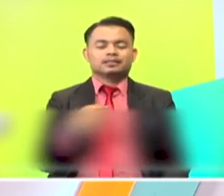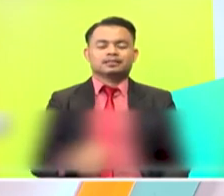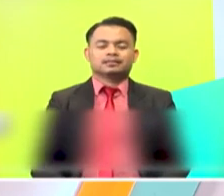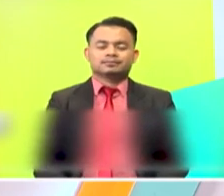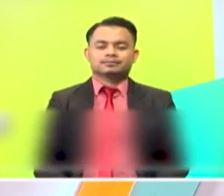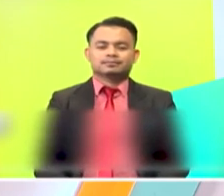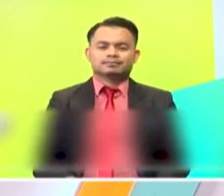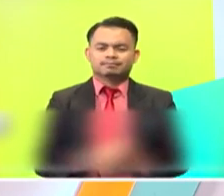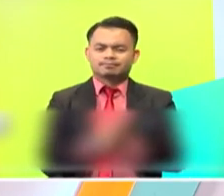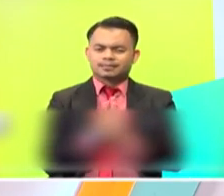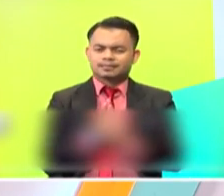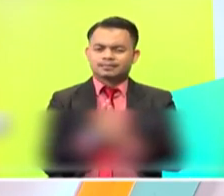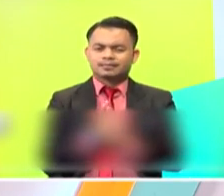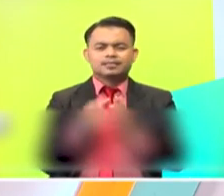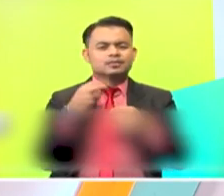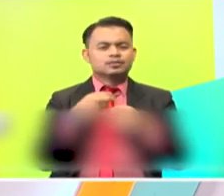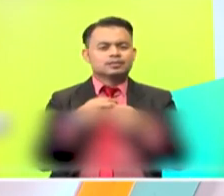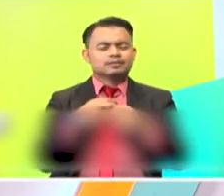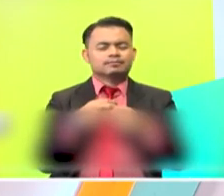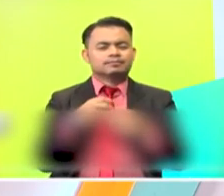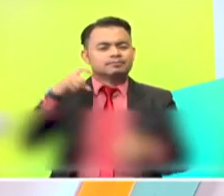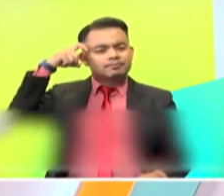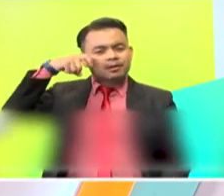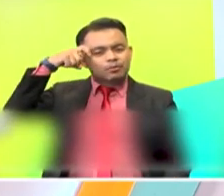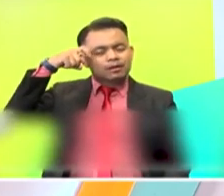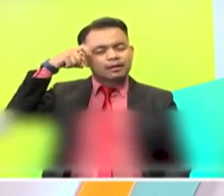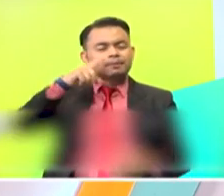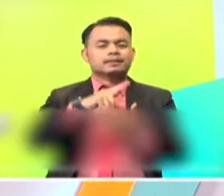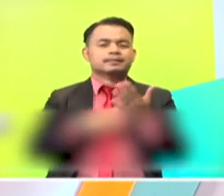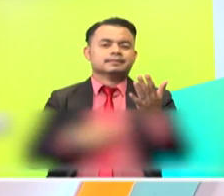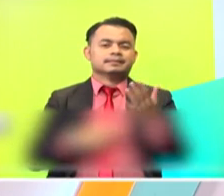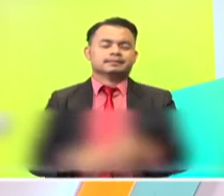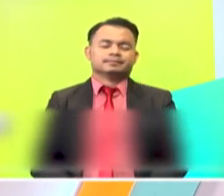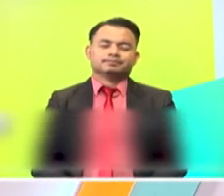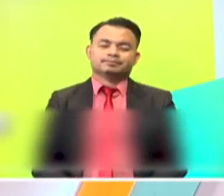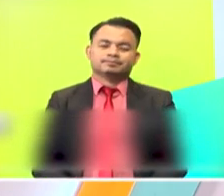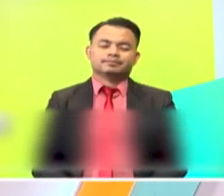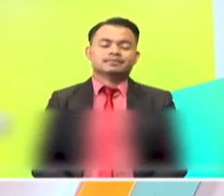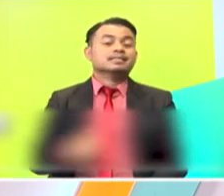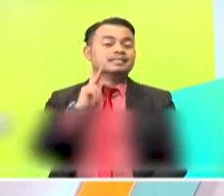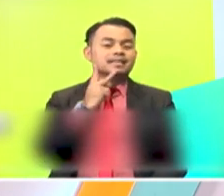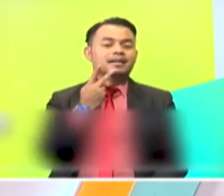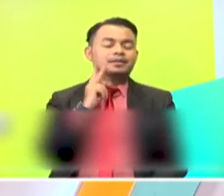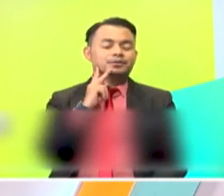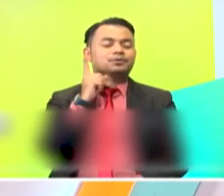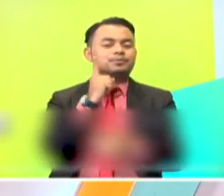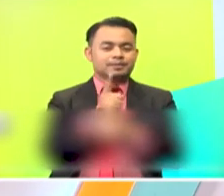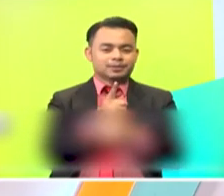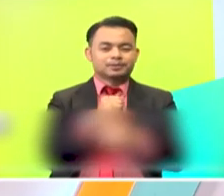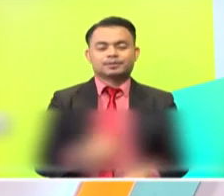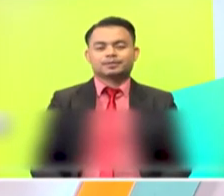jadi bawah ini sejenis sapu sejenis macam sayur cekgu ya betul